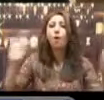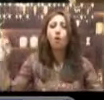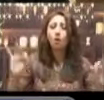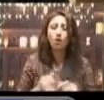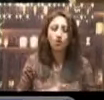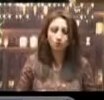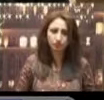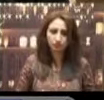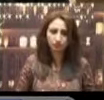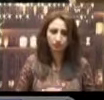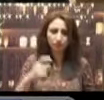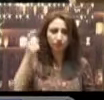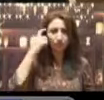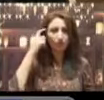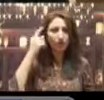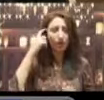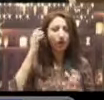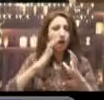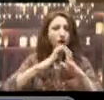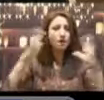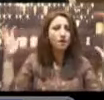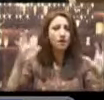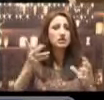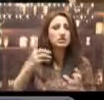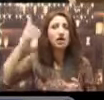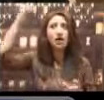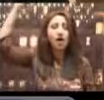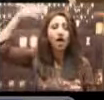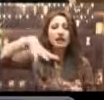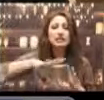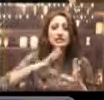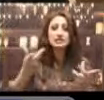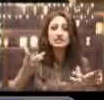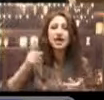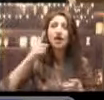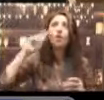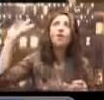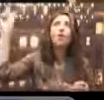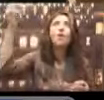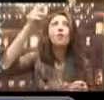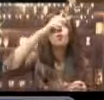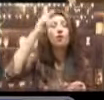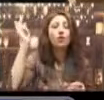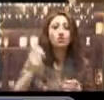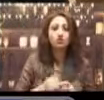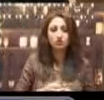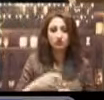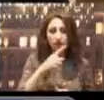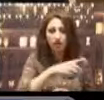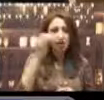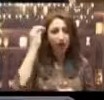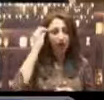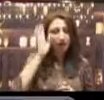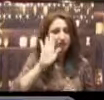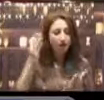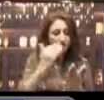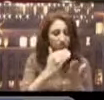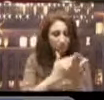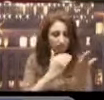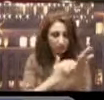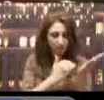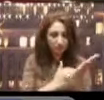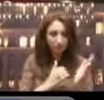عند نقطه ازاي عبقريه الخالق سبحانه وتعالى في الكون. واظنك وصلت لبعض النتائج دي في حياتك.